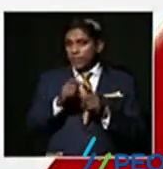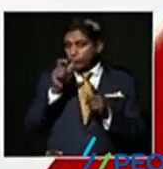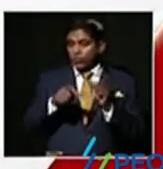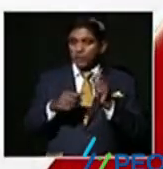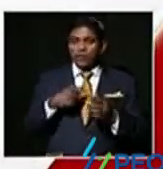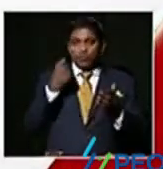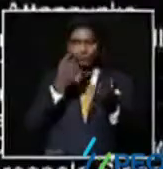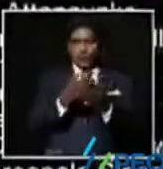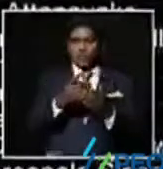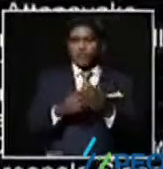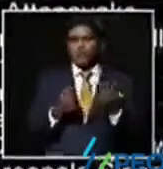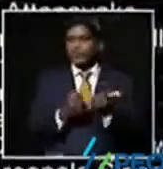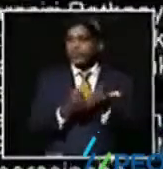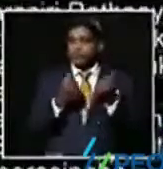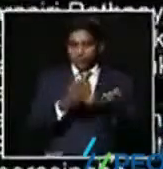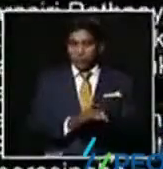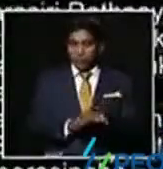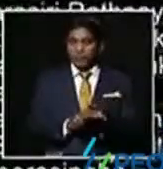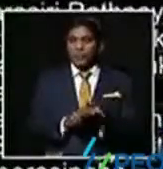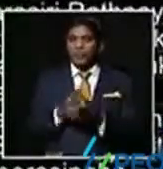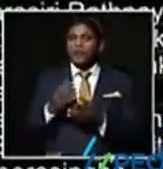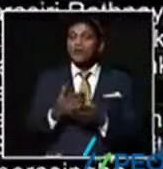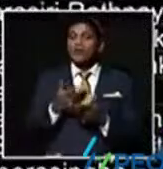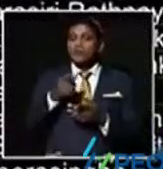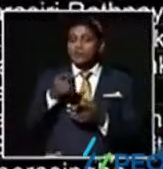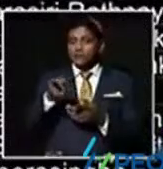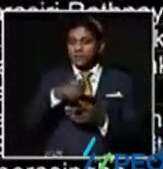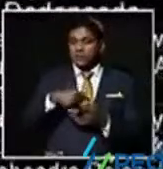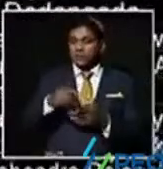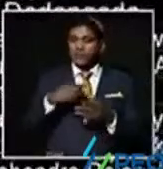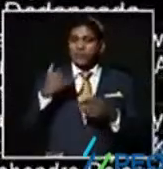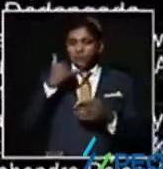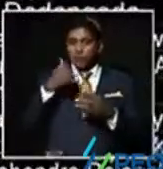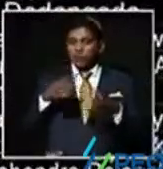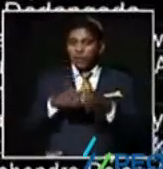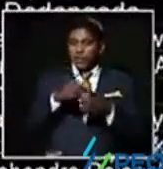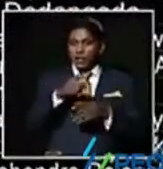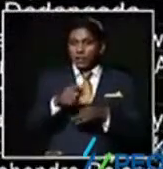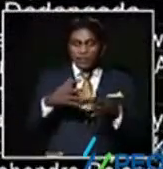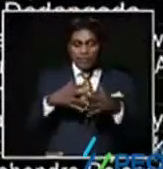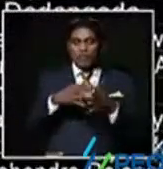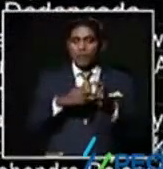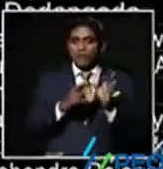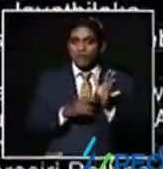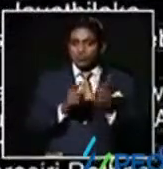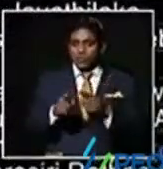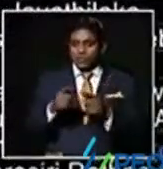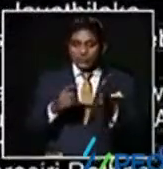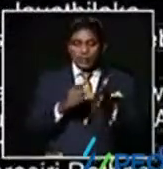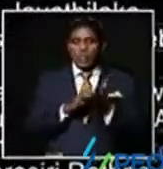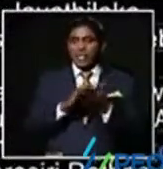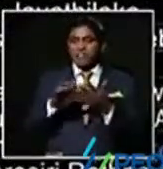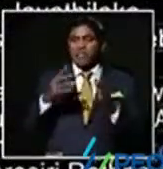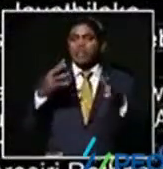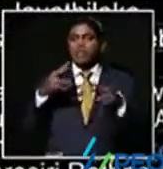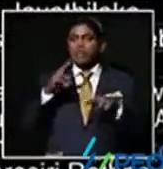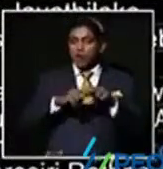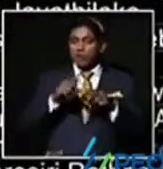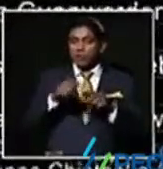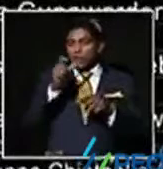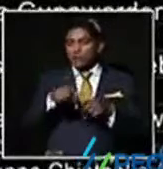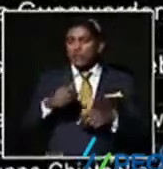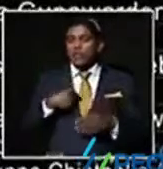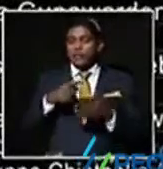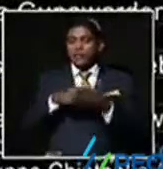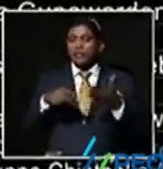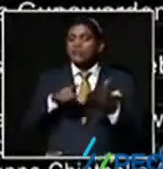යෝජනාවට සහය පළ කළා. සමගි ජනබලවේගයෙන් පාර්ලිමේන්තුවට පත් වූ වඩිවේල් සුරේෂ් සහ AHM ෆවුස් යන මන්ත්‍රීවරුන් අද ඡන්දය